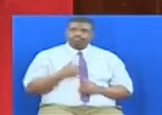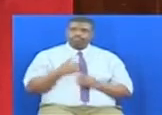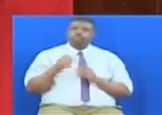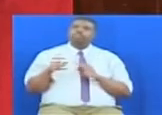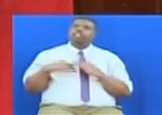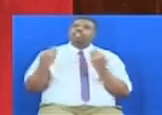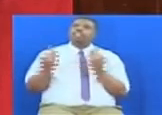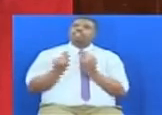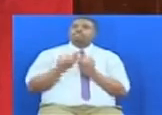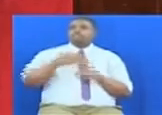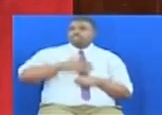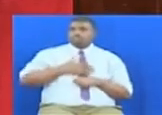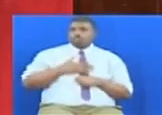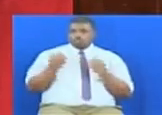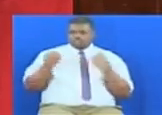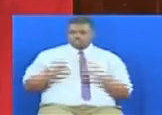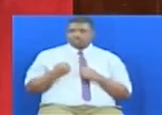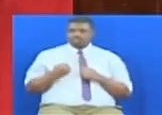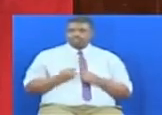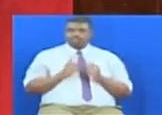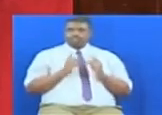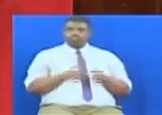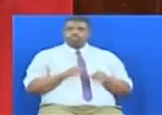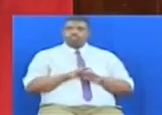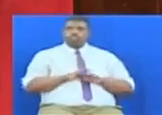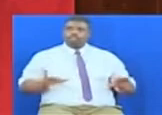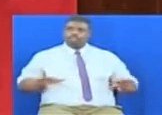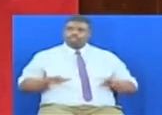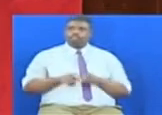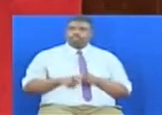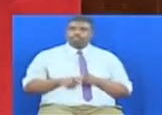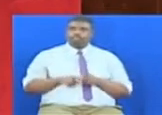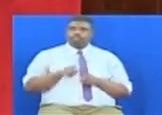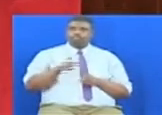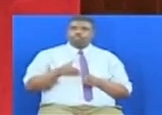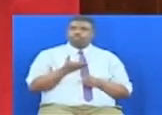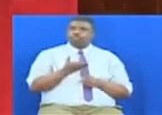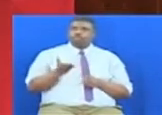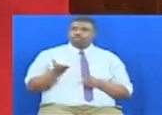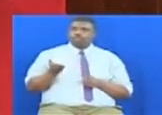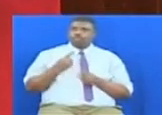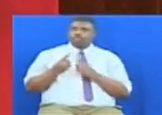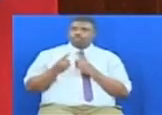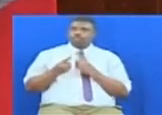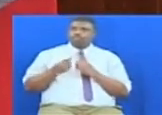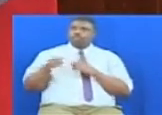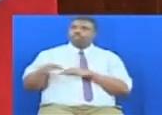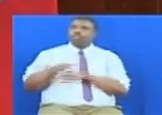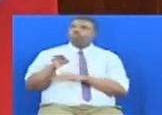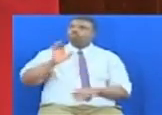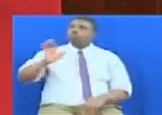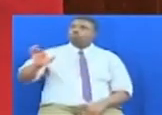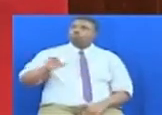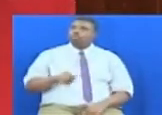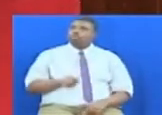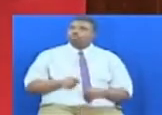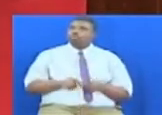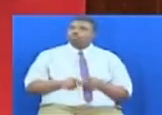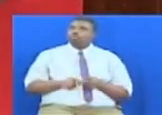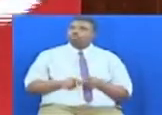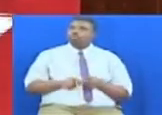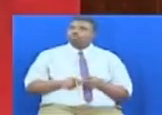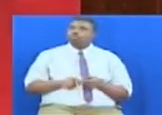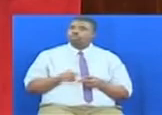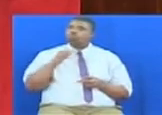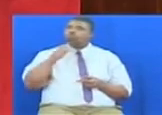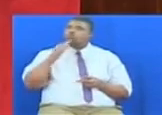wazima, tuko salama kabisa. Ingawa kuna watu walikuwa wanasema kwamba nimeoa kwako, ingawa huu ni uongo